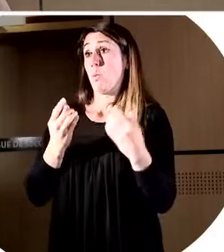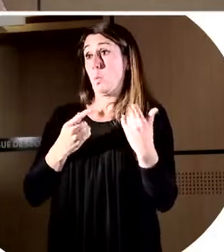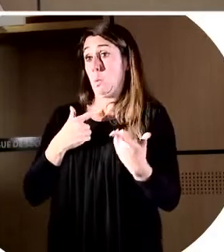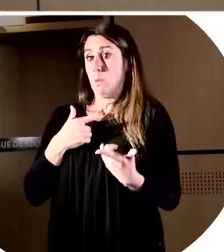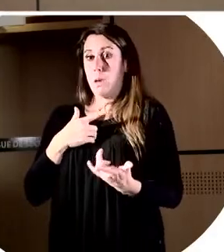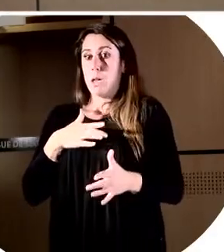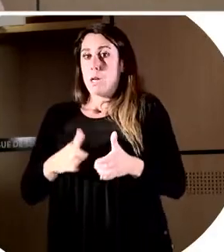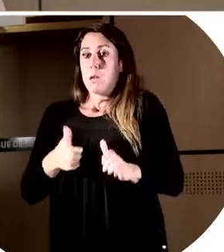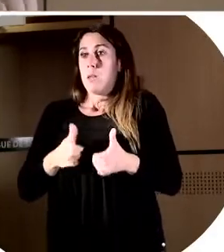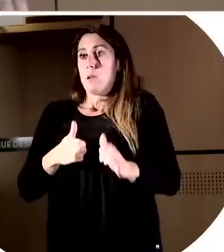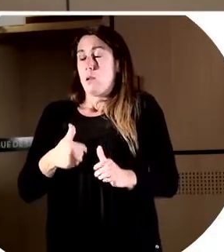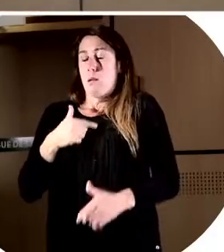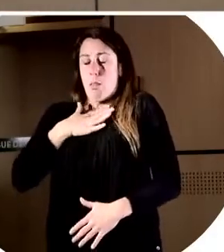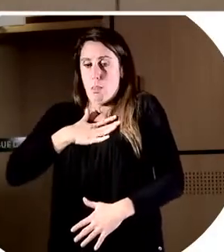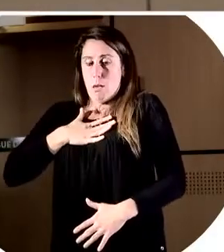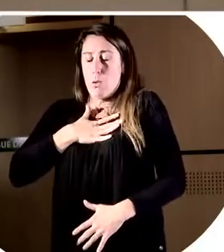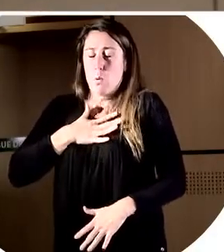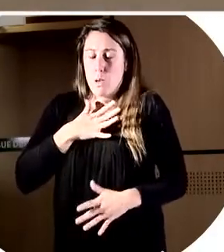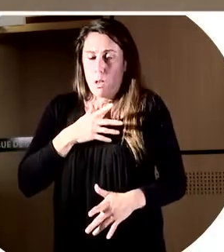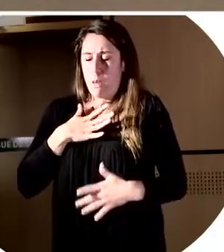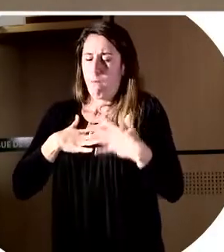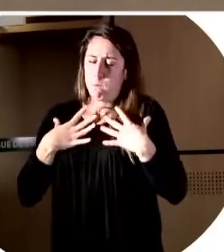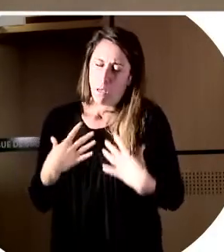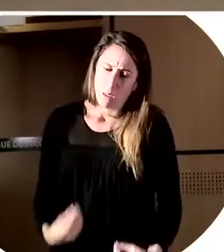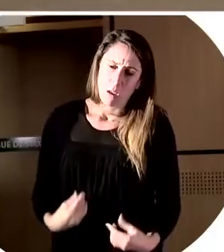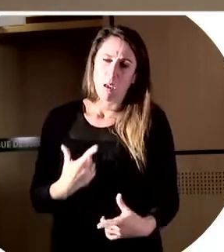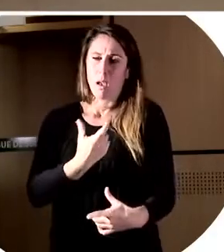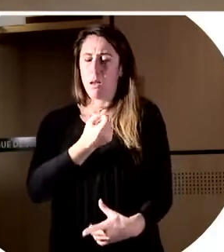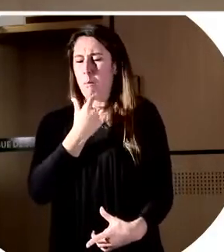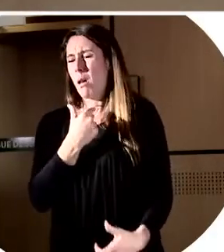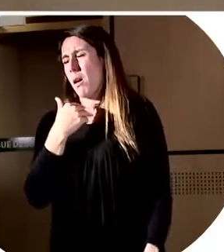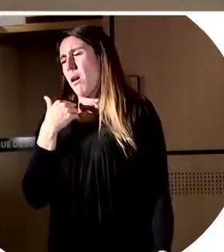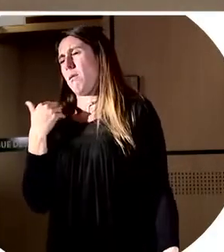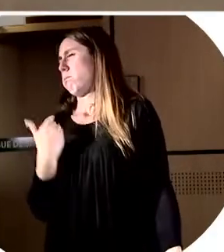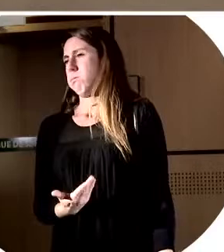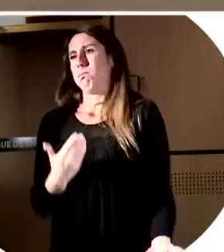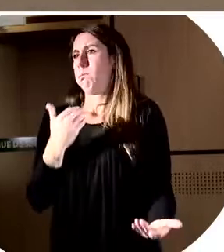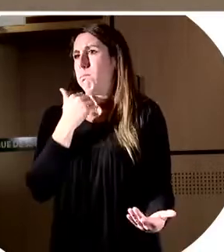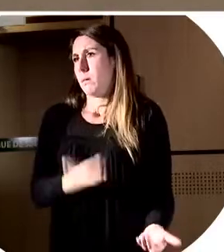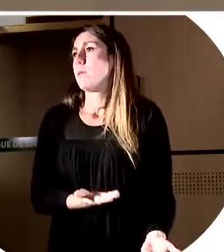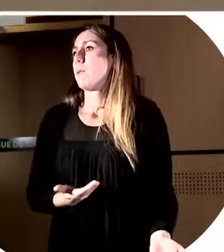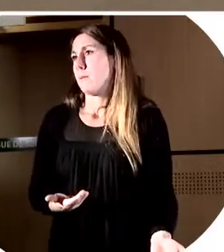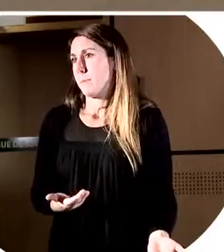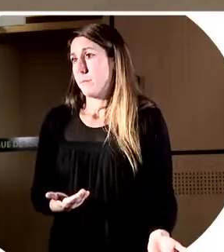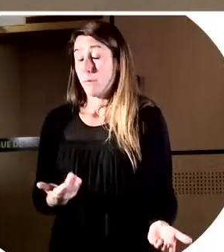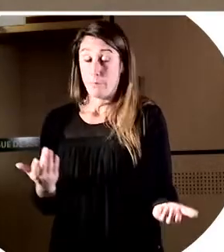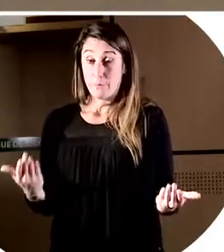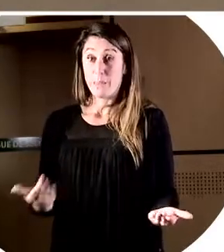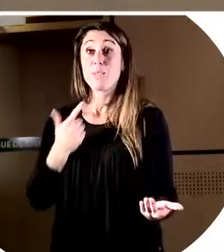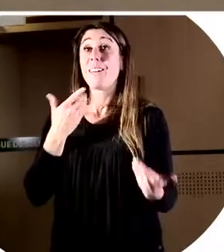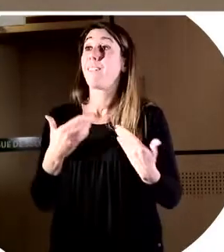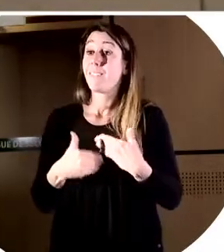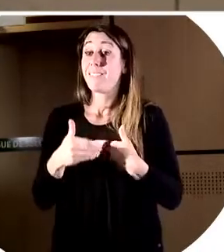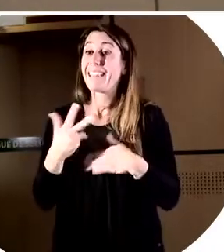sont malades et qui sont trop fatigués pour prendre leurs médicaments. Donc ce que je vous propose dans la suite de ces